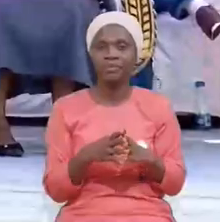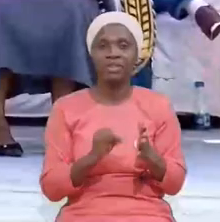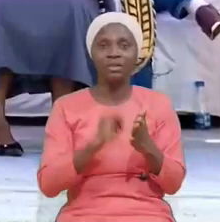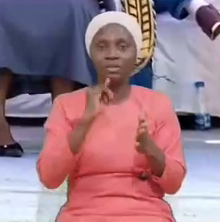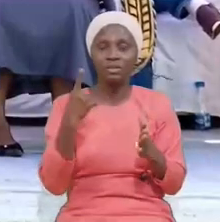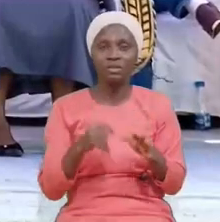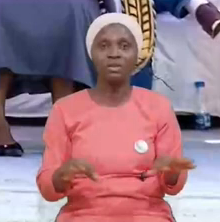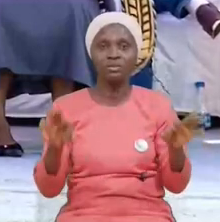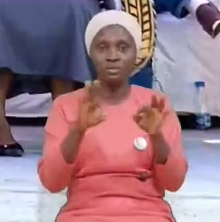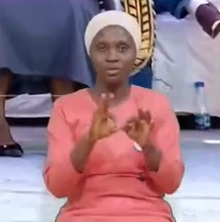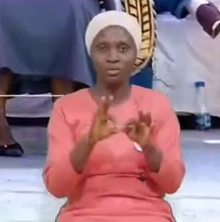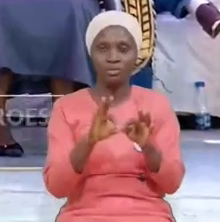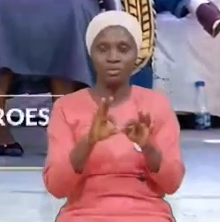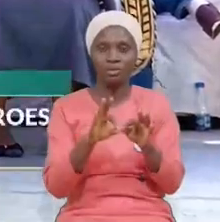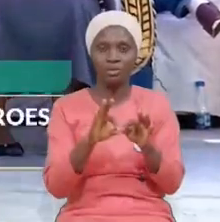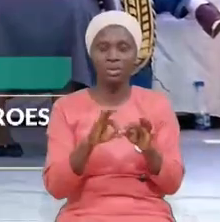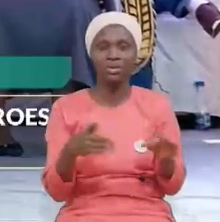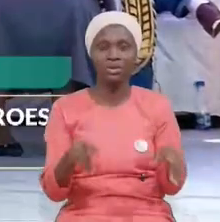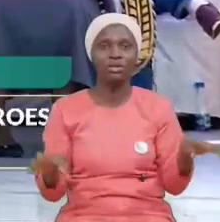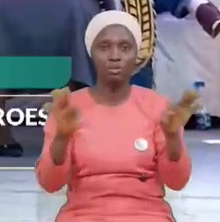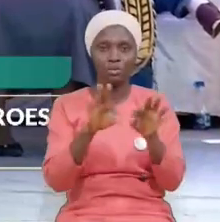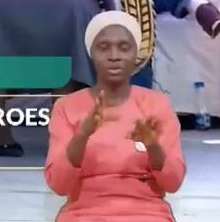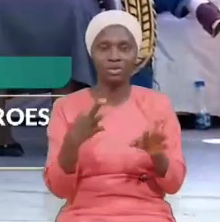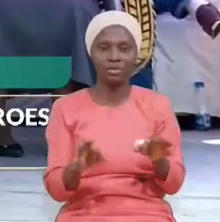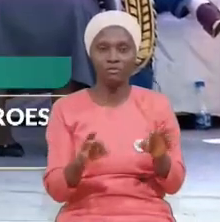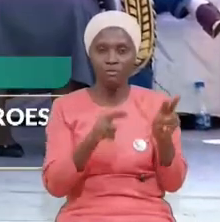c'est la vigilance fondamentale.